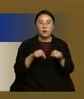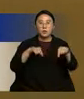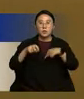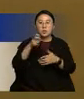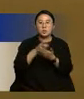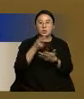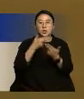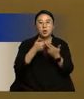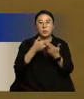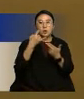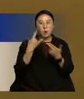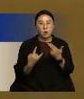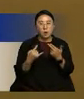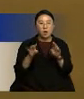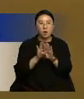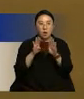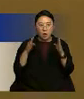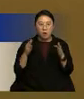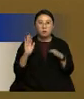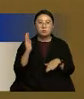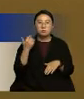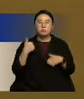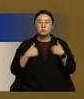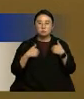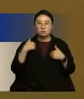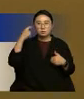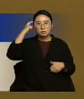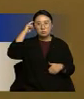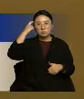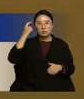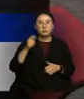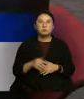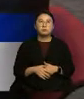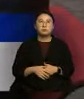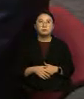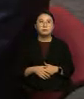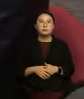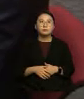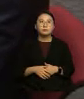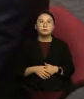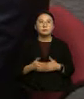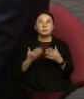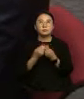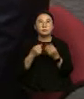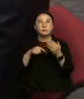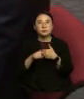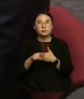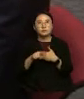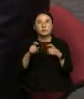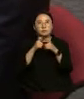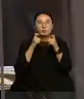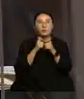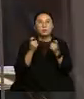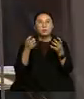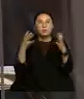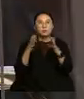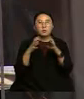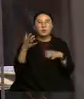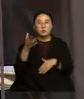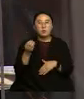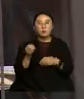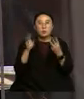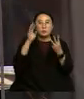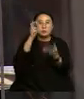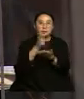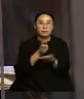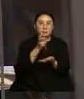협의회를 에 개최 하게 돼서 매우 기쁘게 생각합니다 이밖에도 경기도는 민관협력 임대차 3법